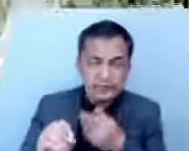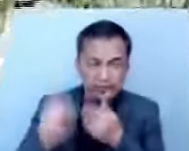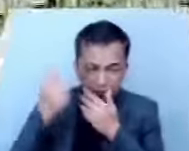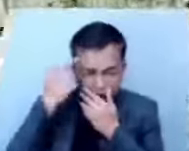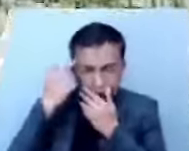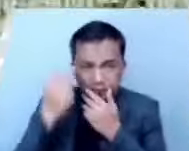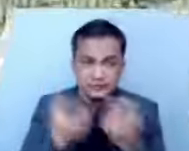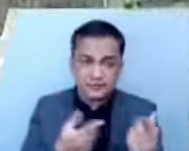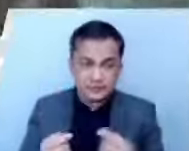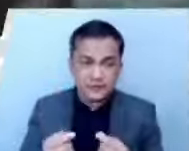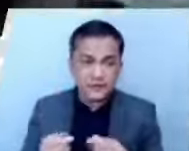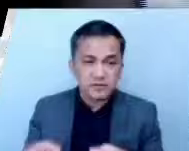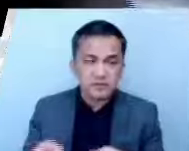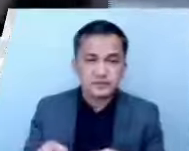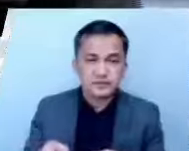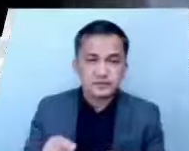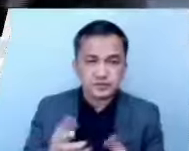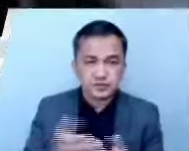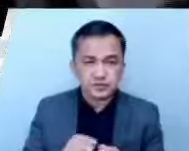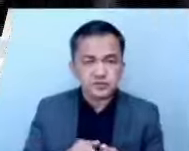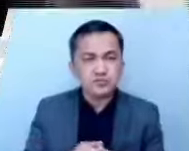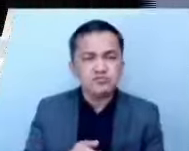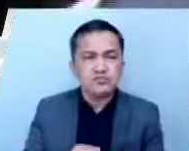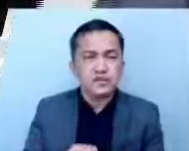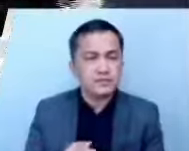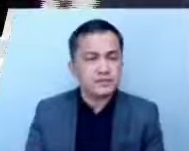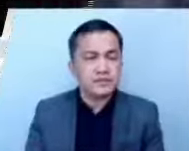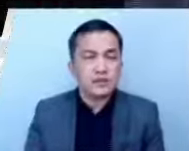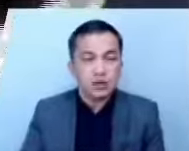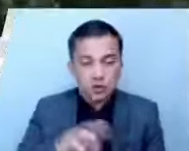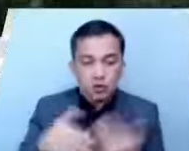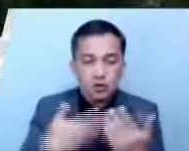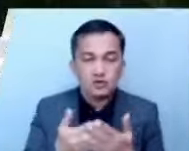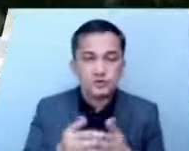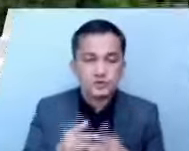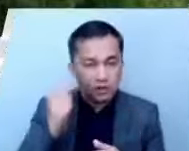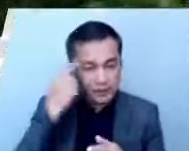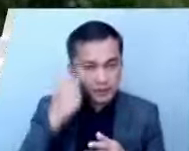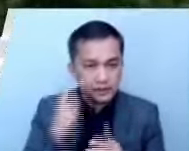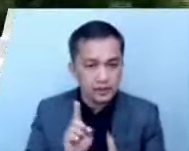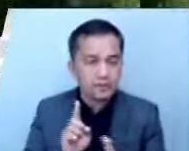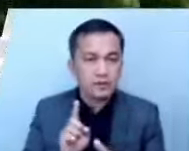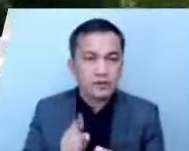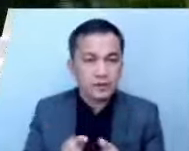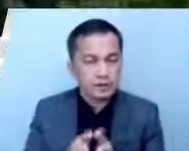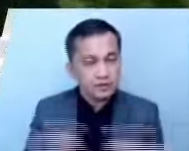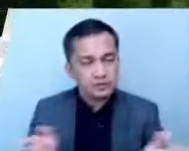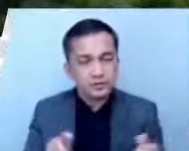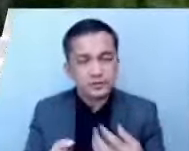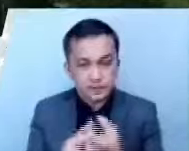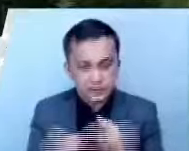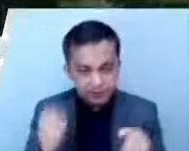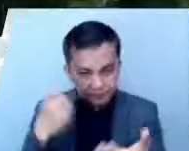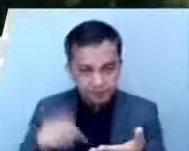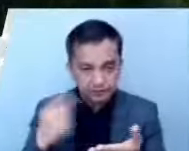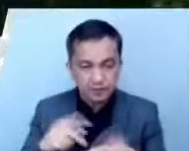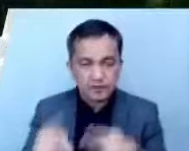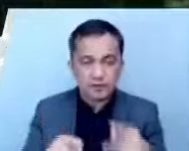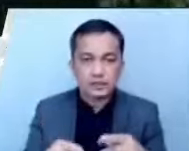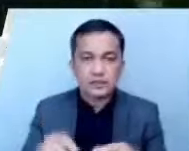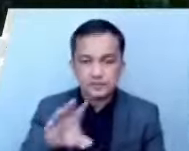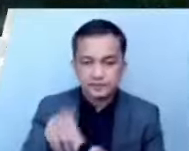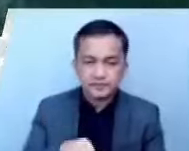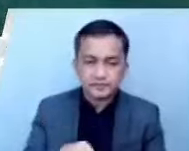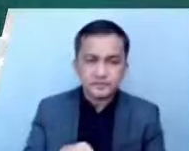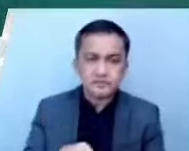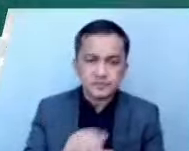of government approach para matiyak ang kaligtasan ng publiko. Kabilang dito ang pagtitiyak na may maayos sa supply ng tubig